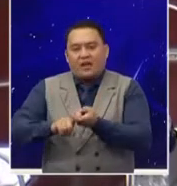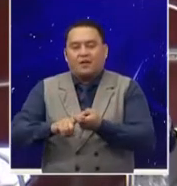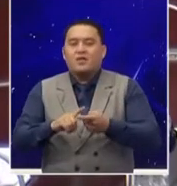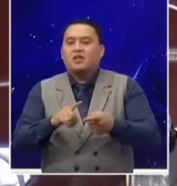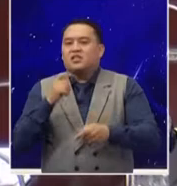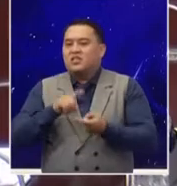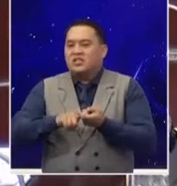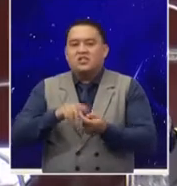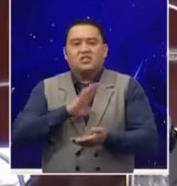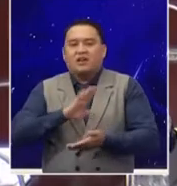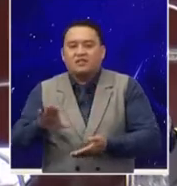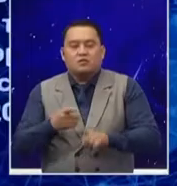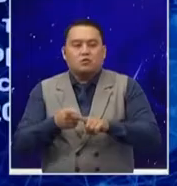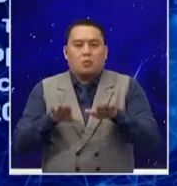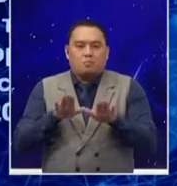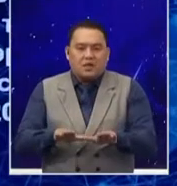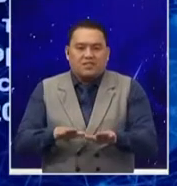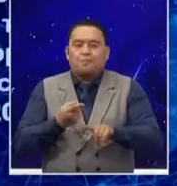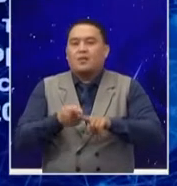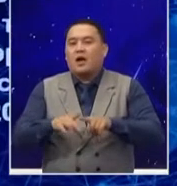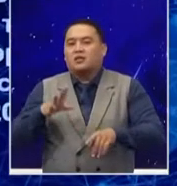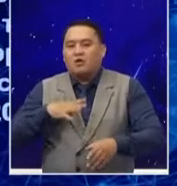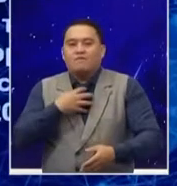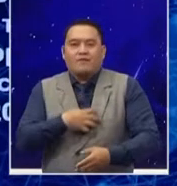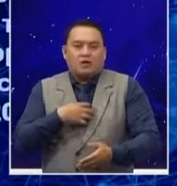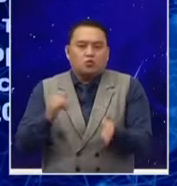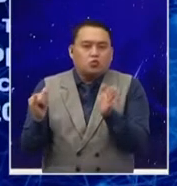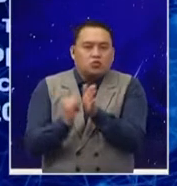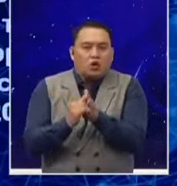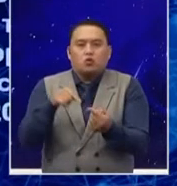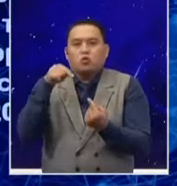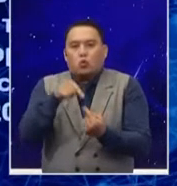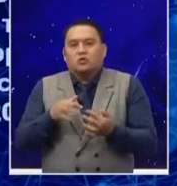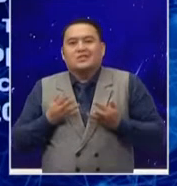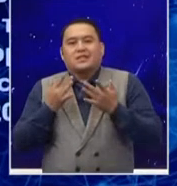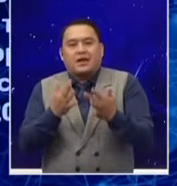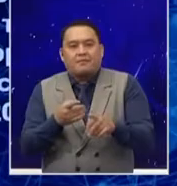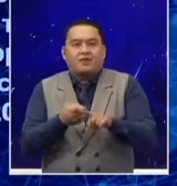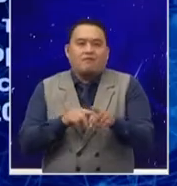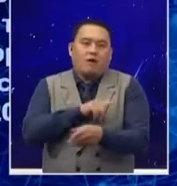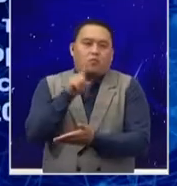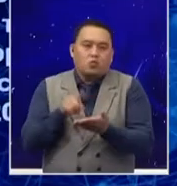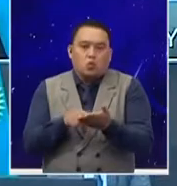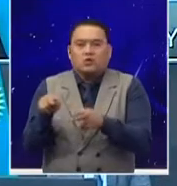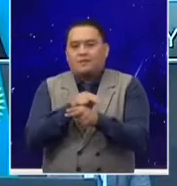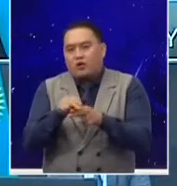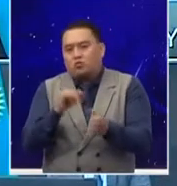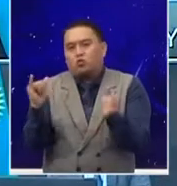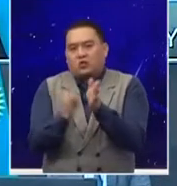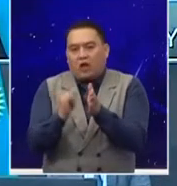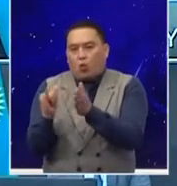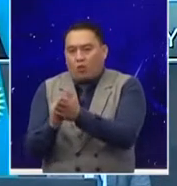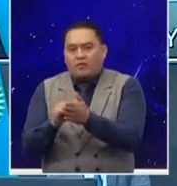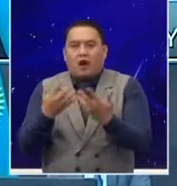вне зависимости от их местоположения. Поэтому важно установить конкретные требования и проработать вопросы монтажа